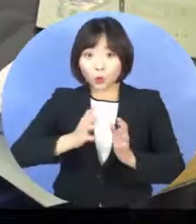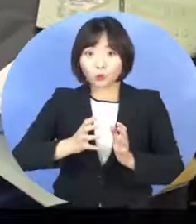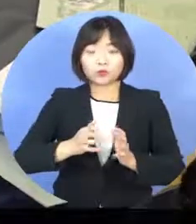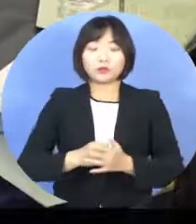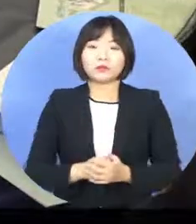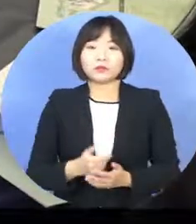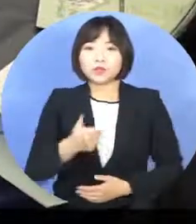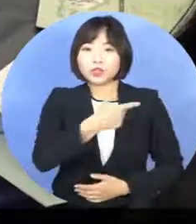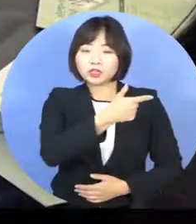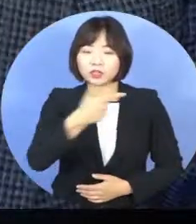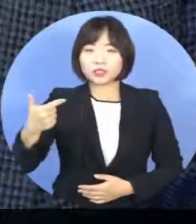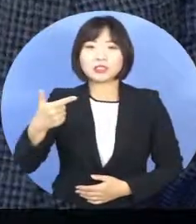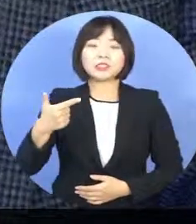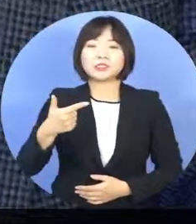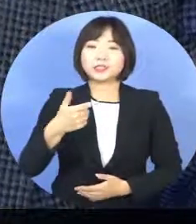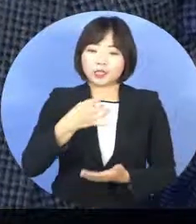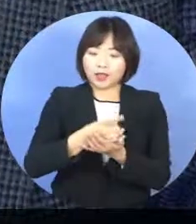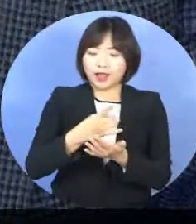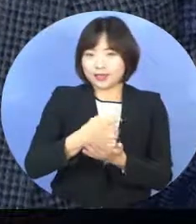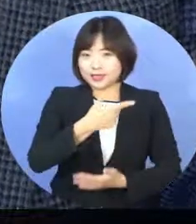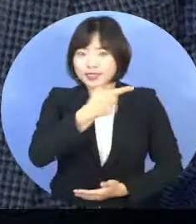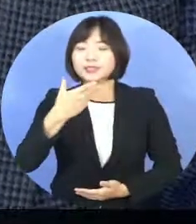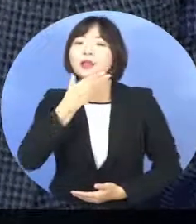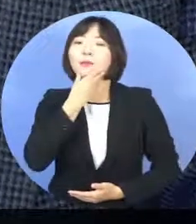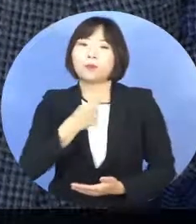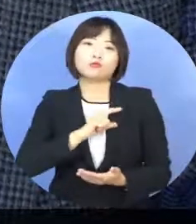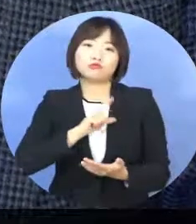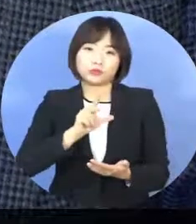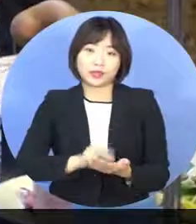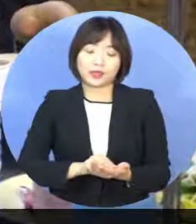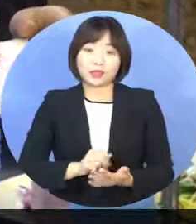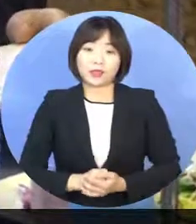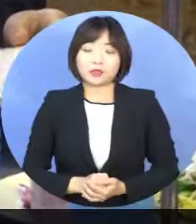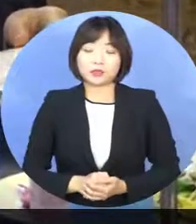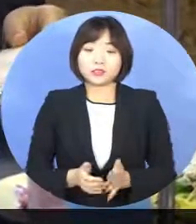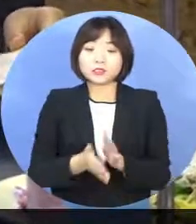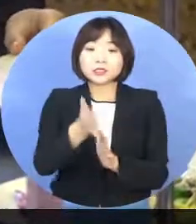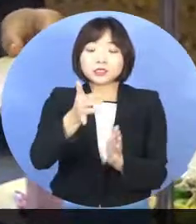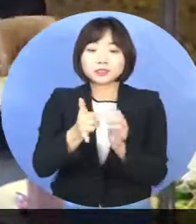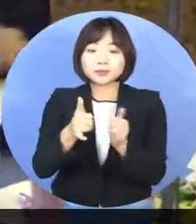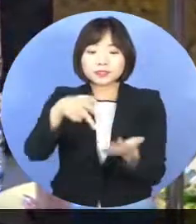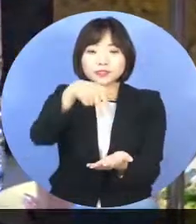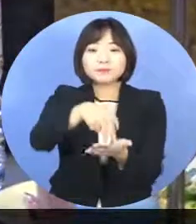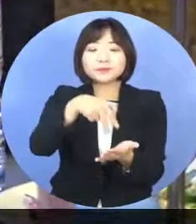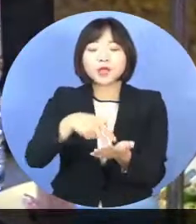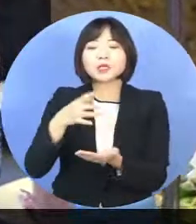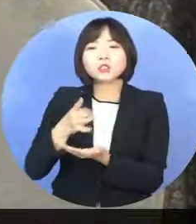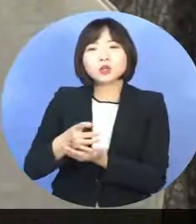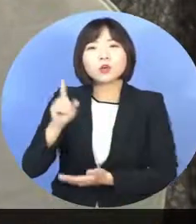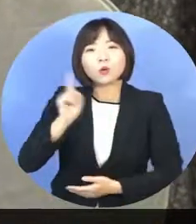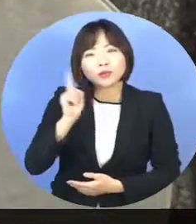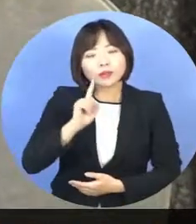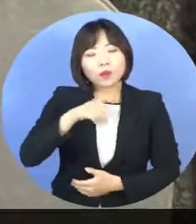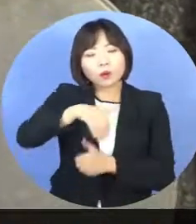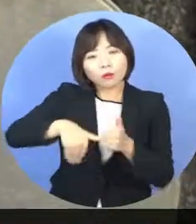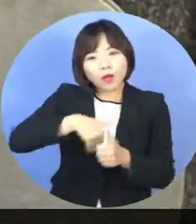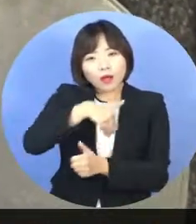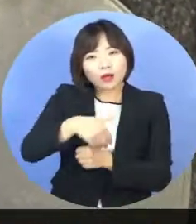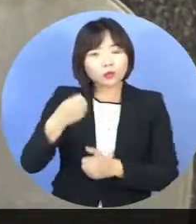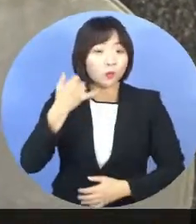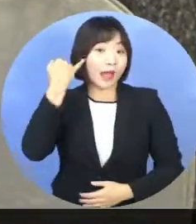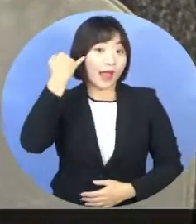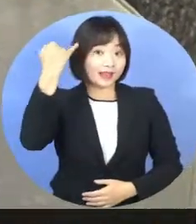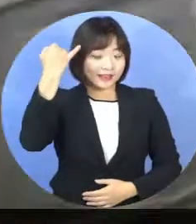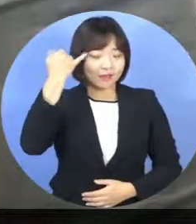그리는 더 큰 천안, 더 큰 행복을 주제로 진행됐는데요. 시민이 진단하는 천안의 현재와 민선 7기